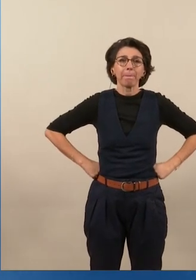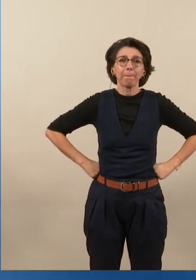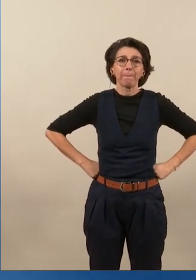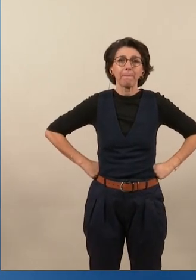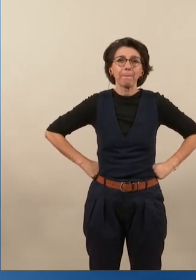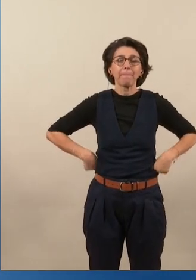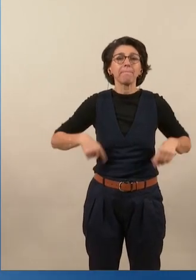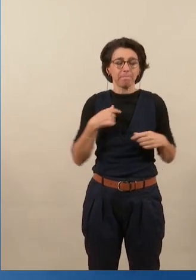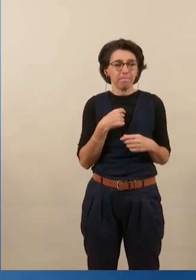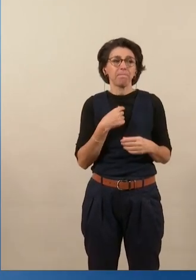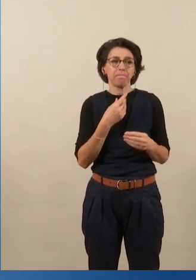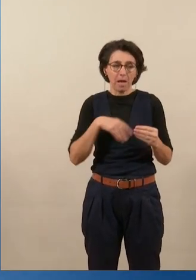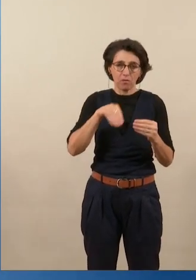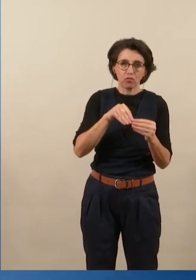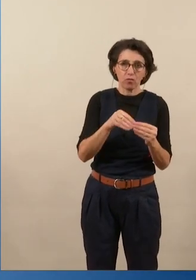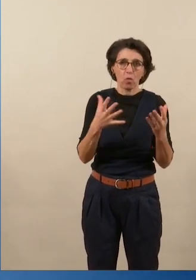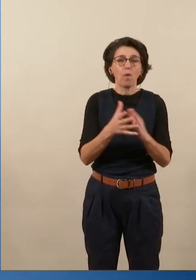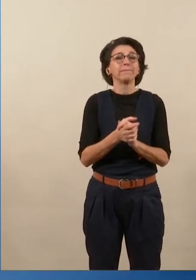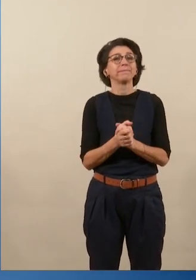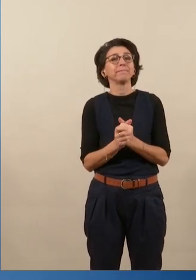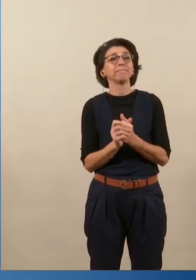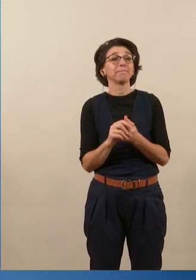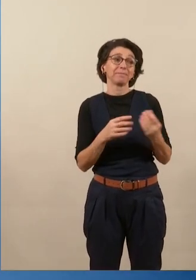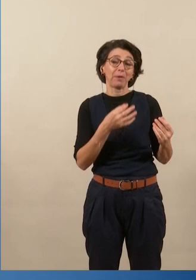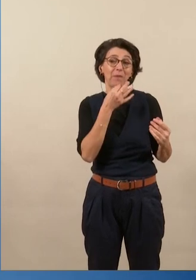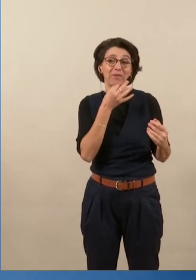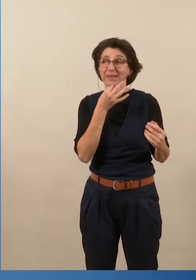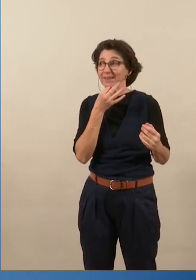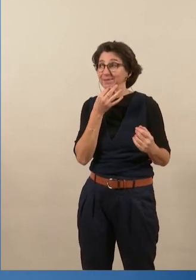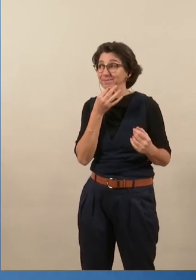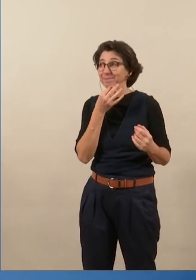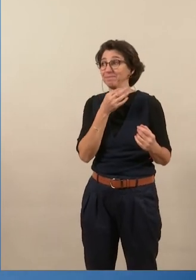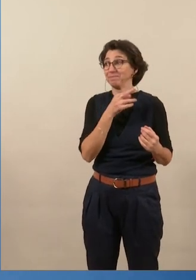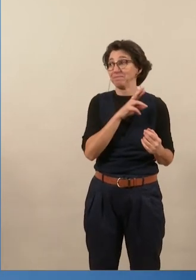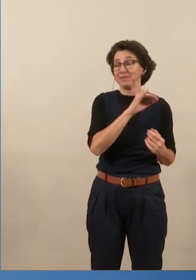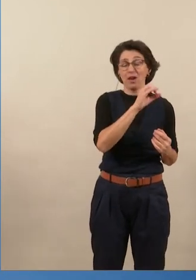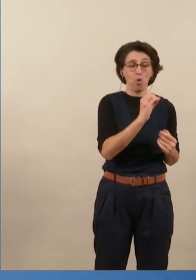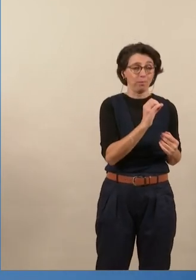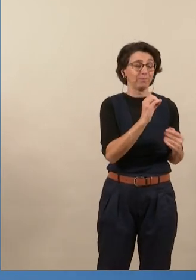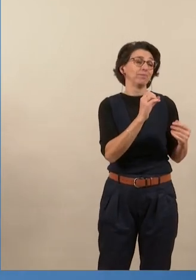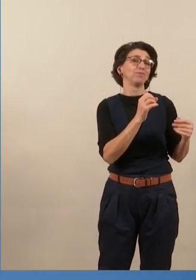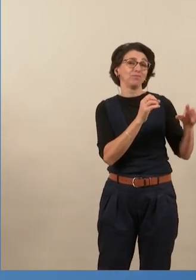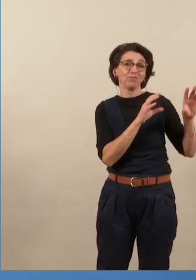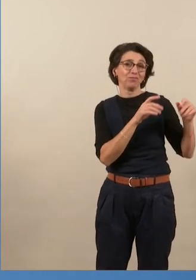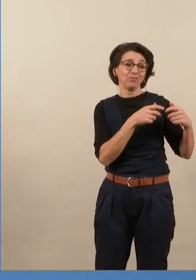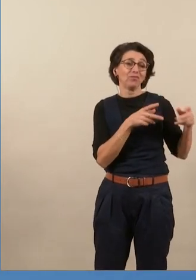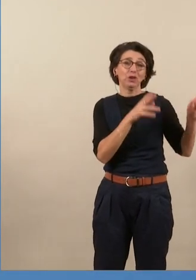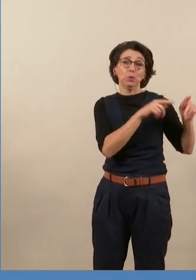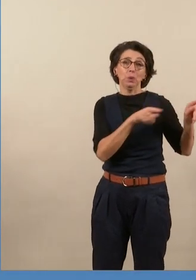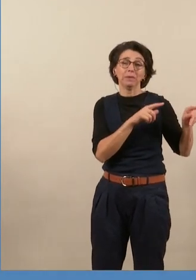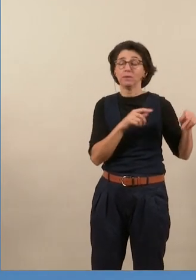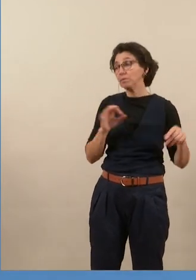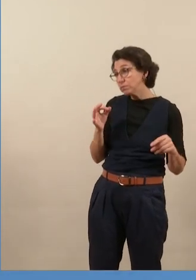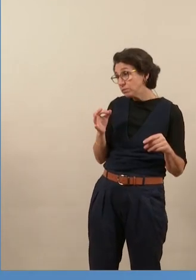profite de cette délibération pour évoquer votre séjour à Rio et bah oui bah oui oui et qu'on en